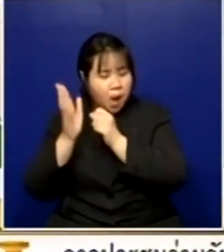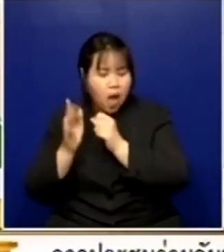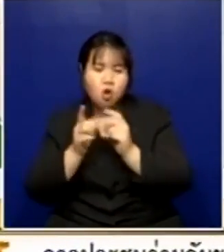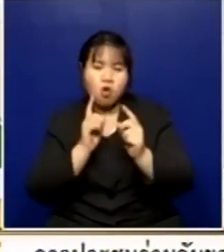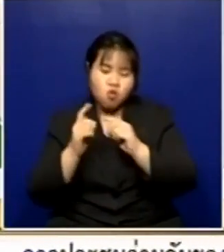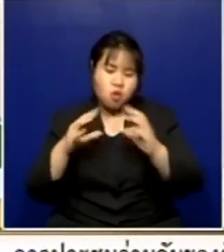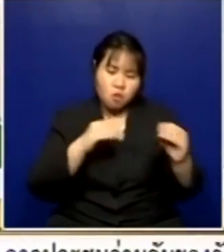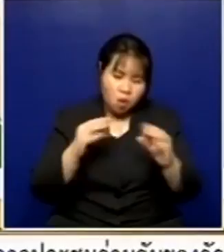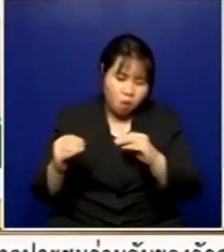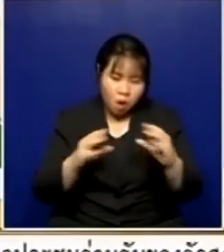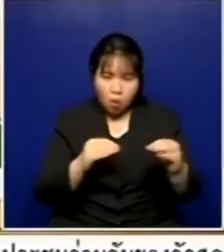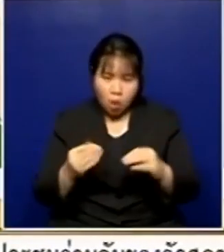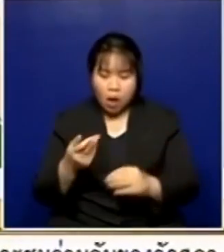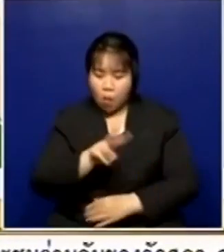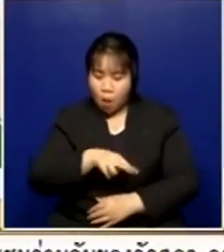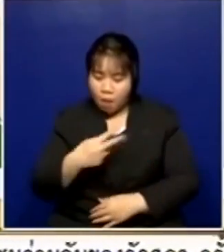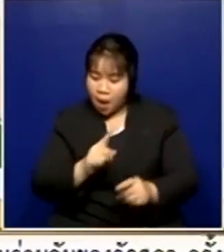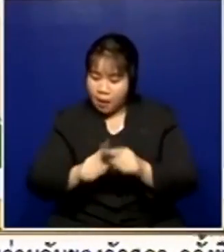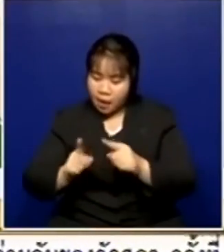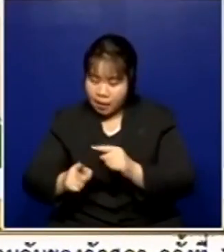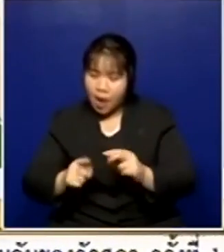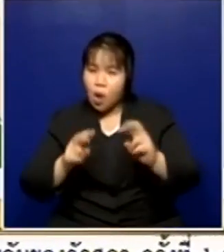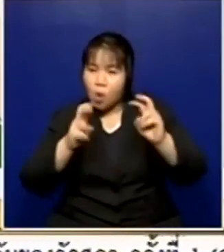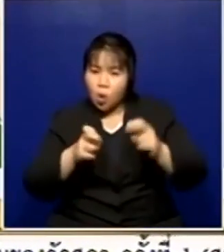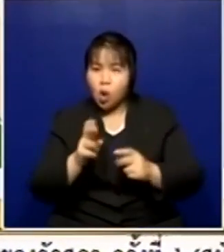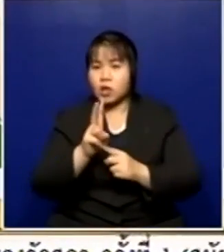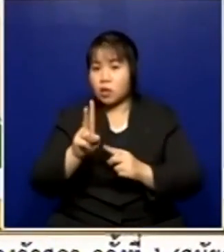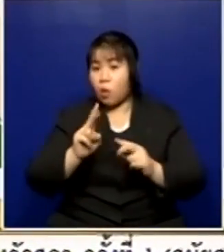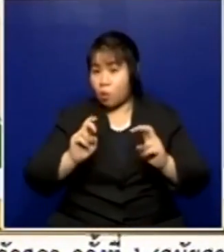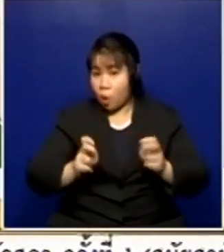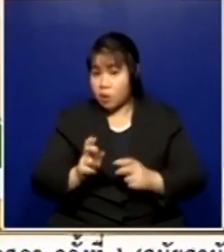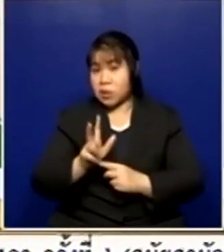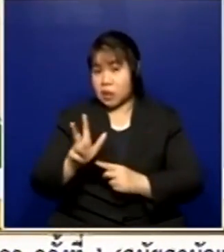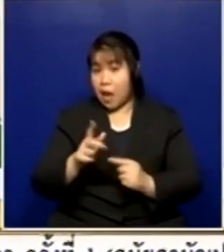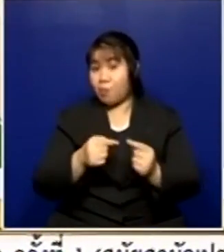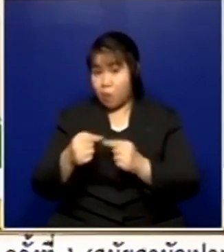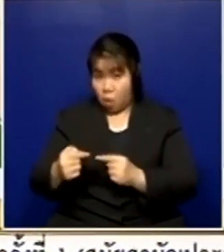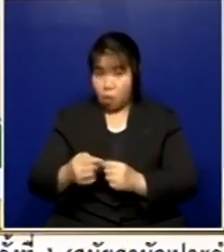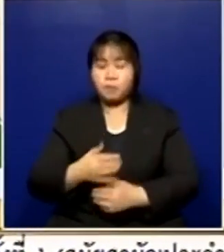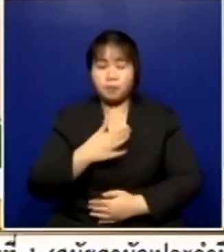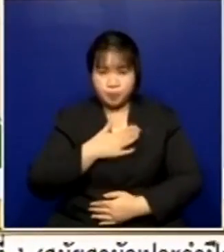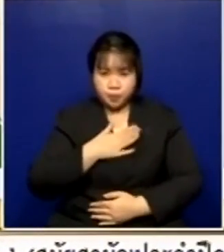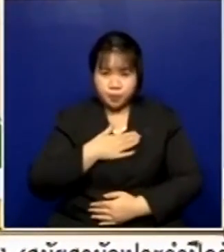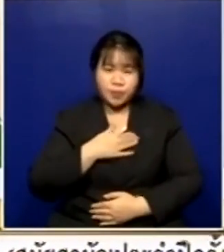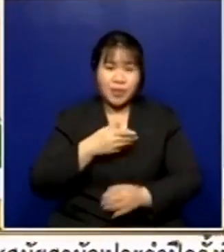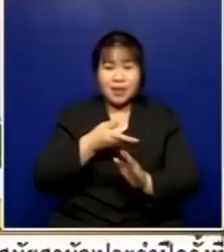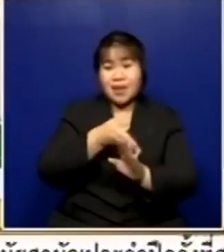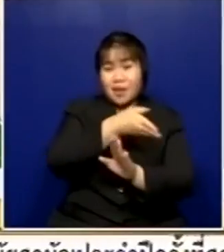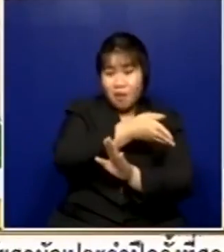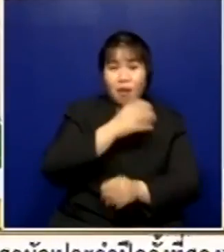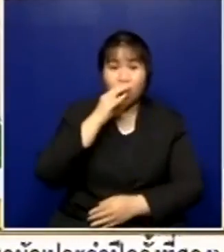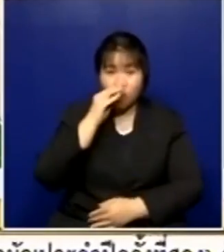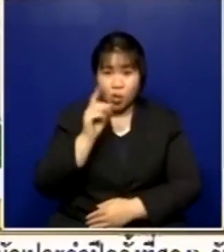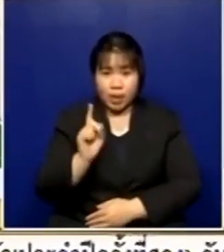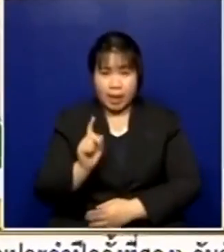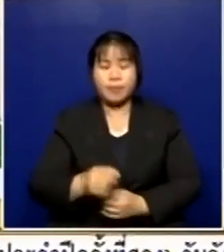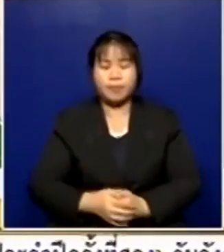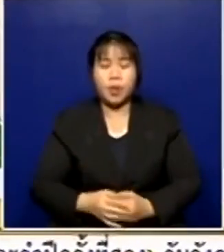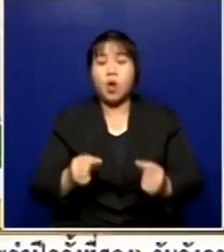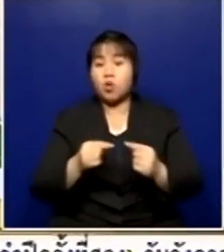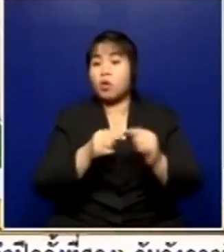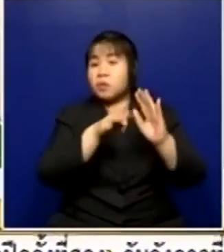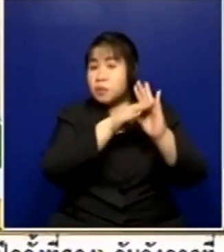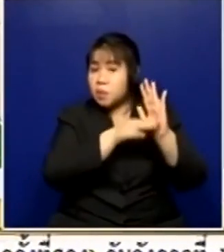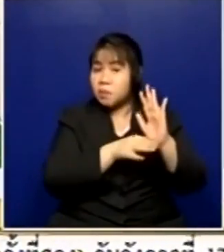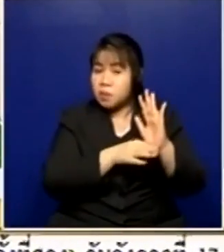ในการแปรญัตติในวาระที่ข้อ 2และ 3หลังที่ดิฉันได้เรียนไว้ตั้งแต่แรกว่ากระบวนการเสนอ